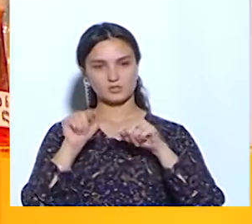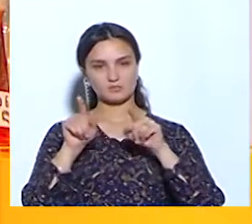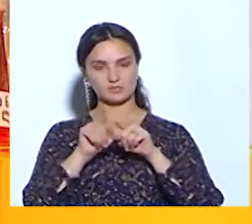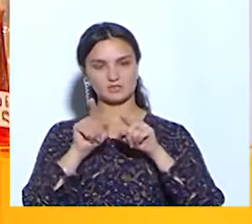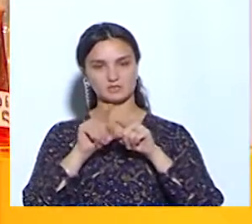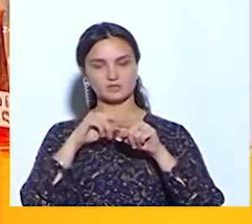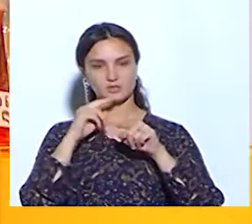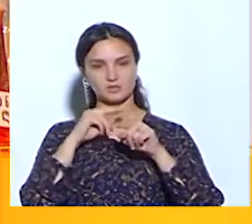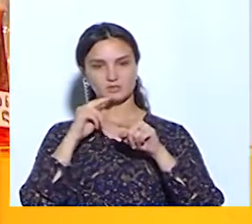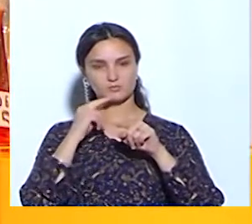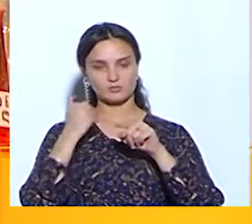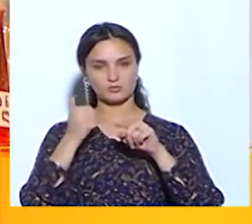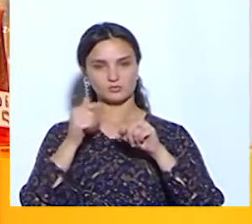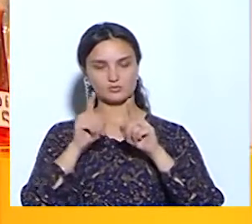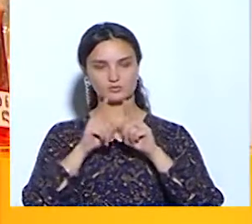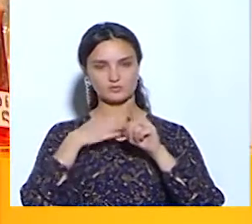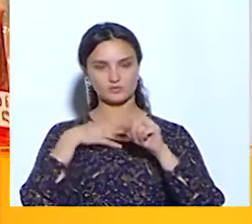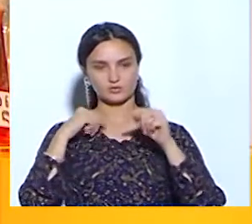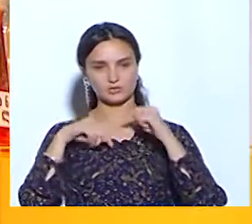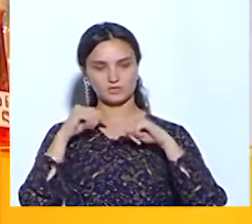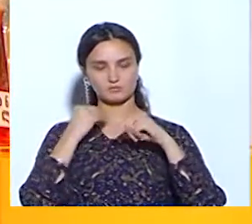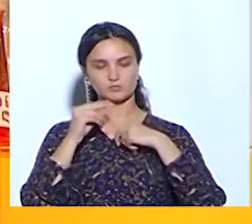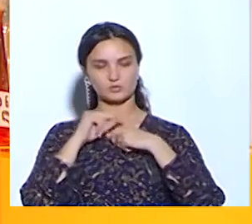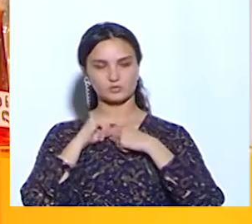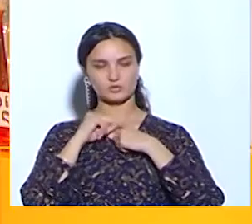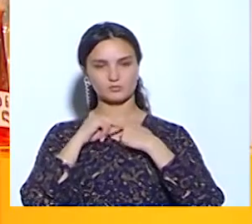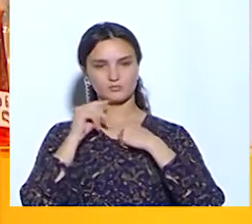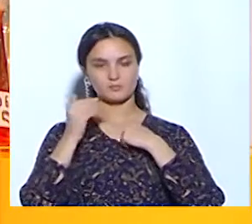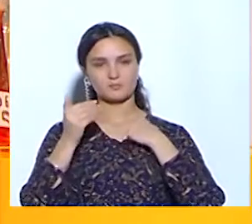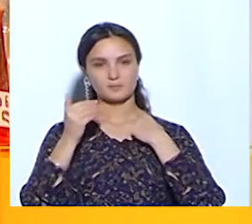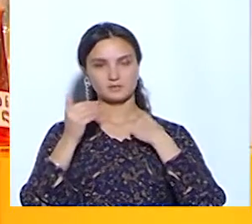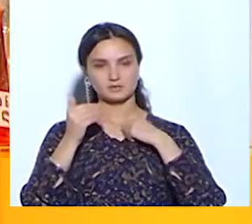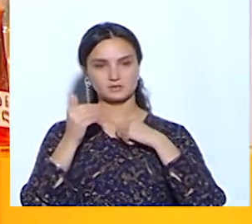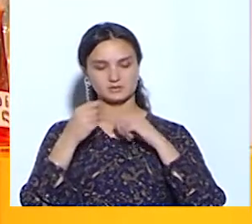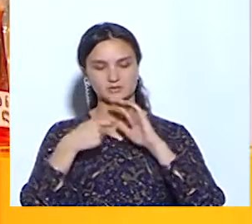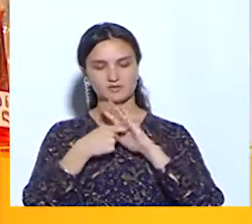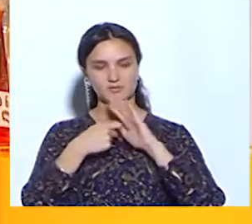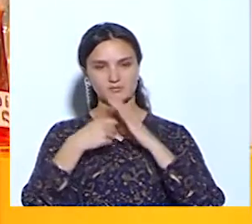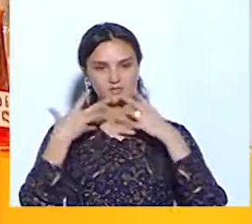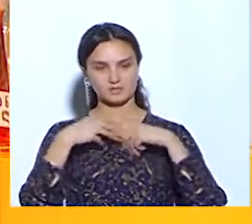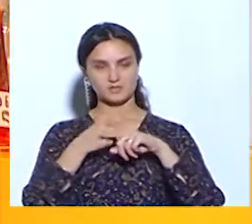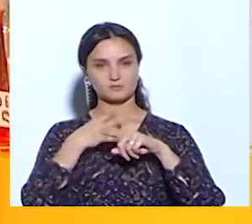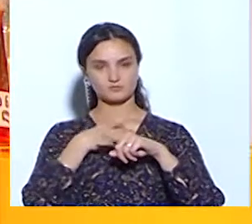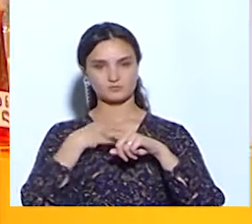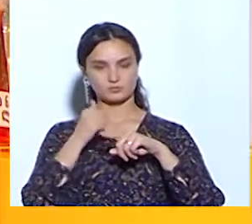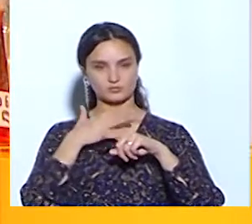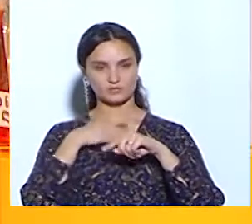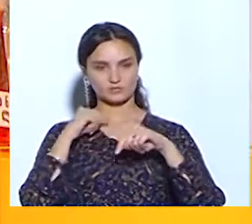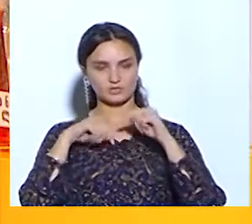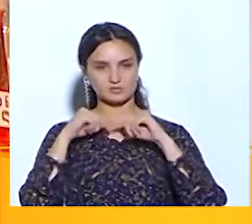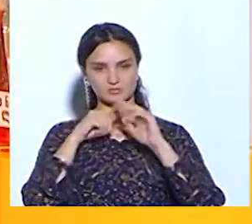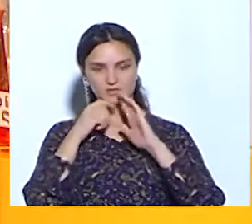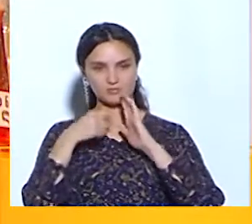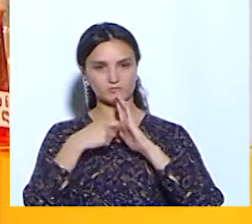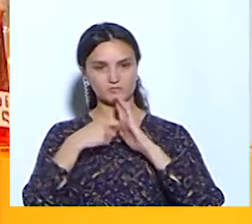ისეთივე გასათვალისწინებელია, როგორც ჩვენი ორგანიზმის მუშაობა. მათი დაპურება ისეთივე მნიშვნელოვანია, როგორც ჩვენი ორგანიზმის